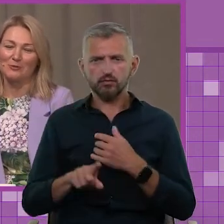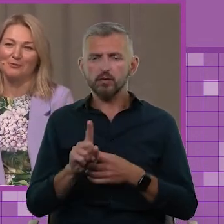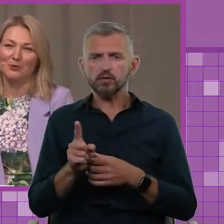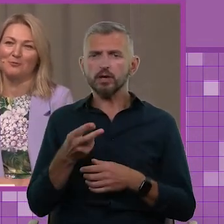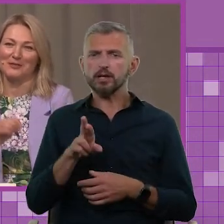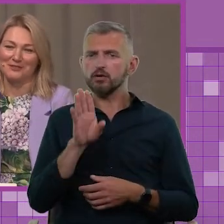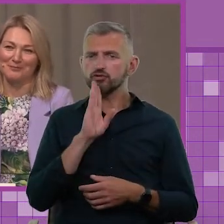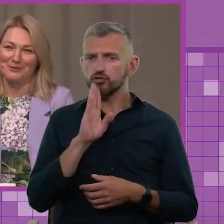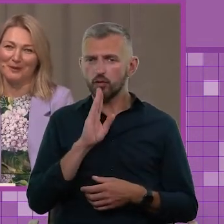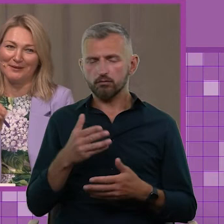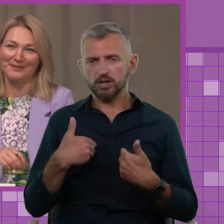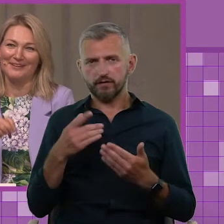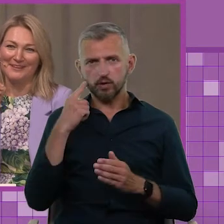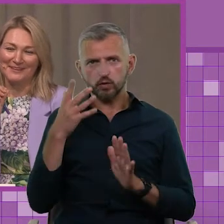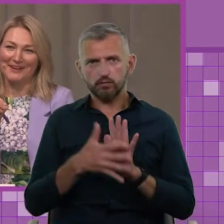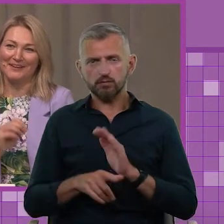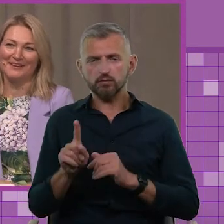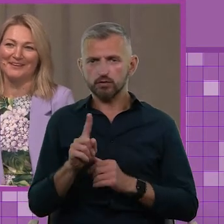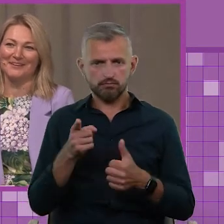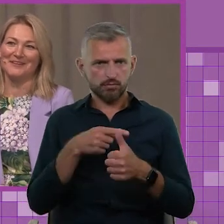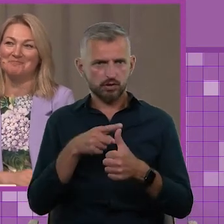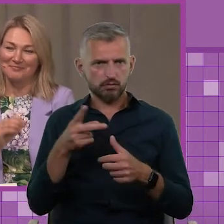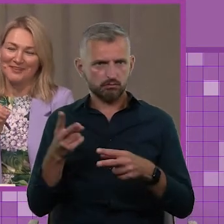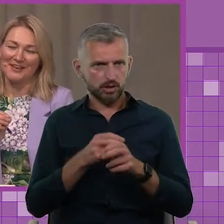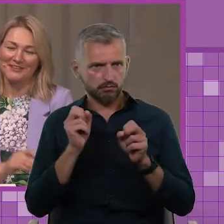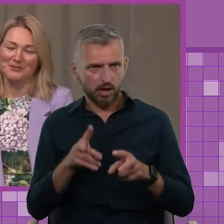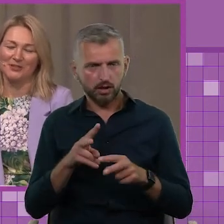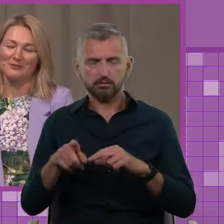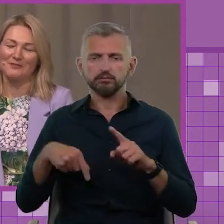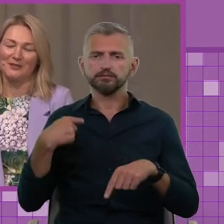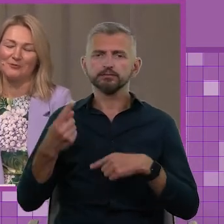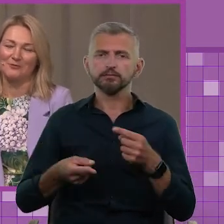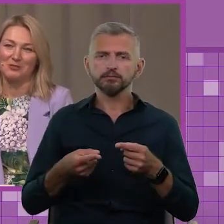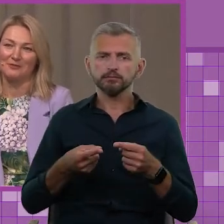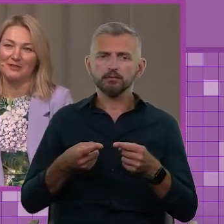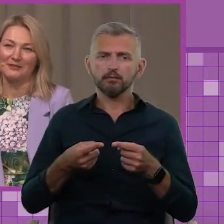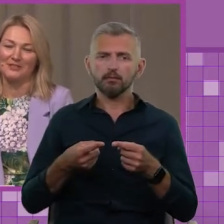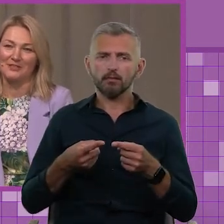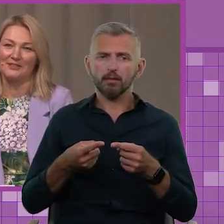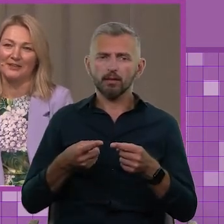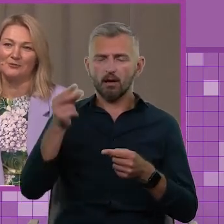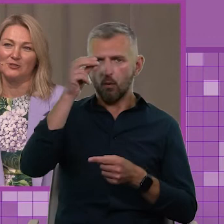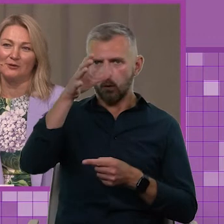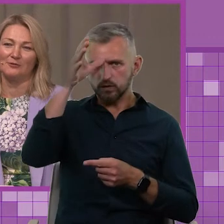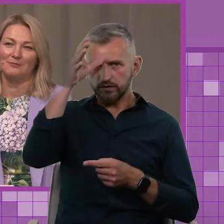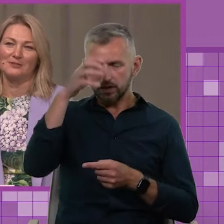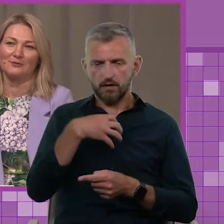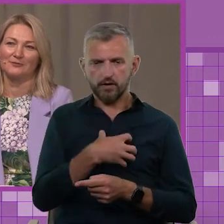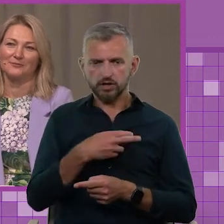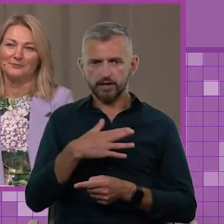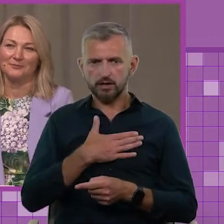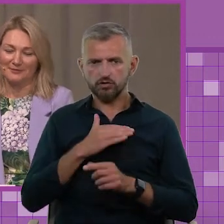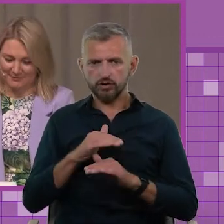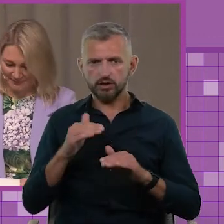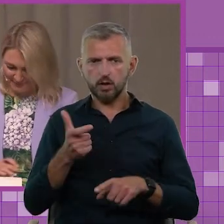для жінок ми з вами розуміємо, що перше – безпека, далі, і далі, звичайно, освіта дуже важлива для наших дітей.